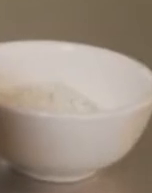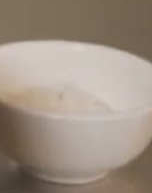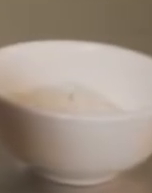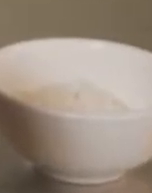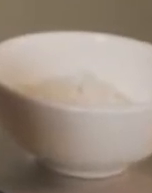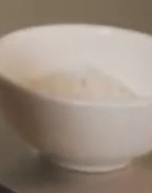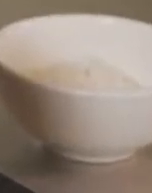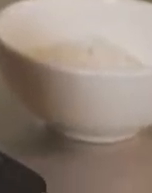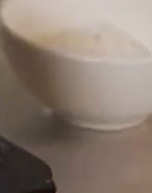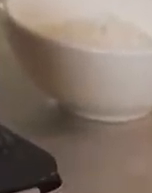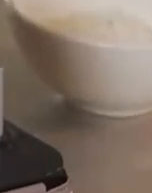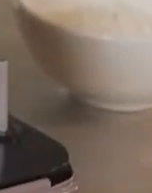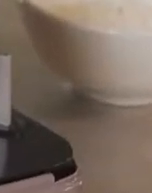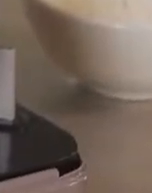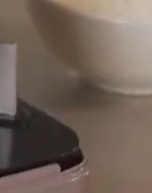ngomong-ngomong